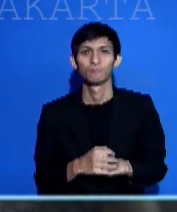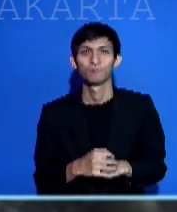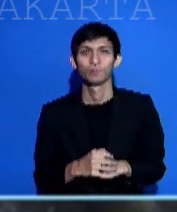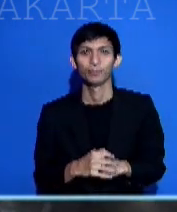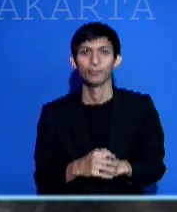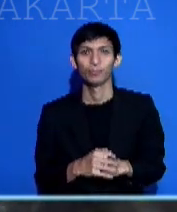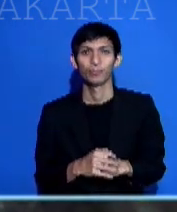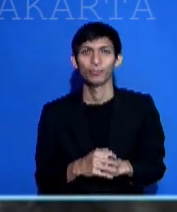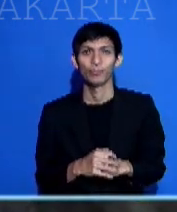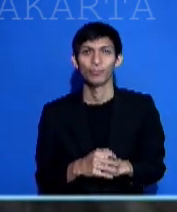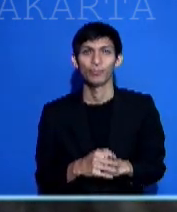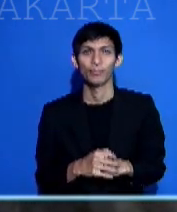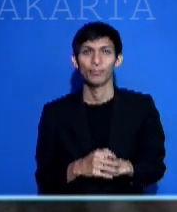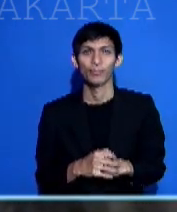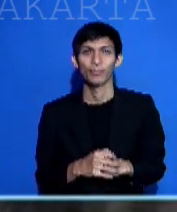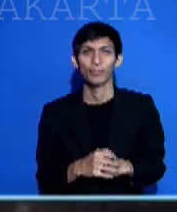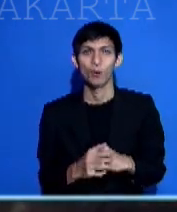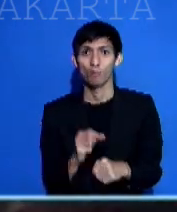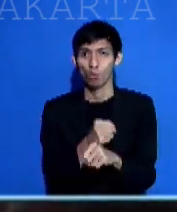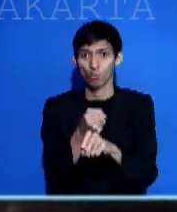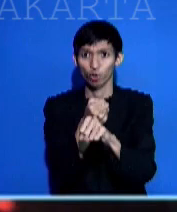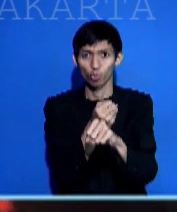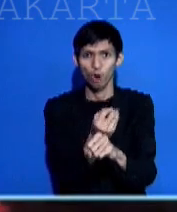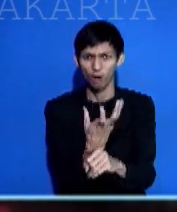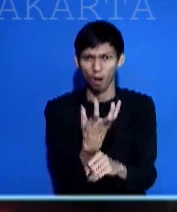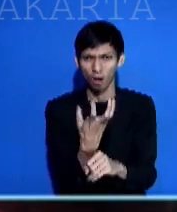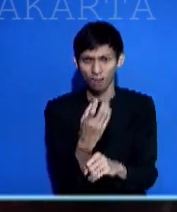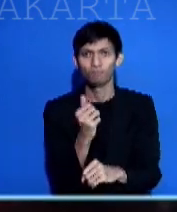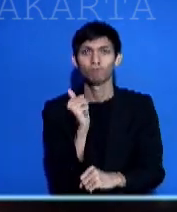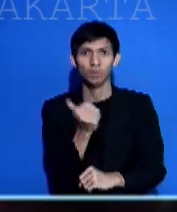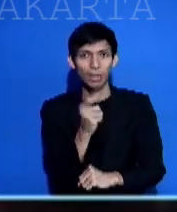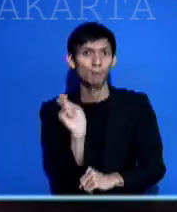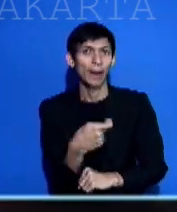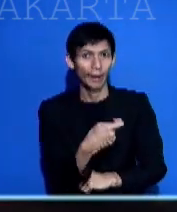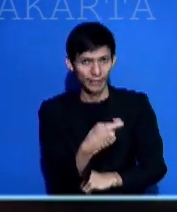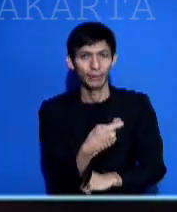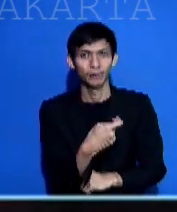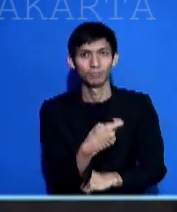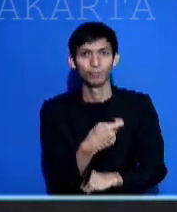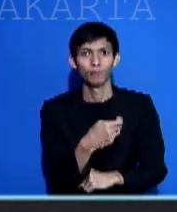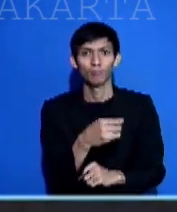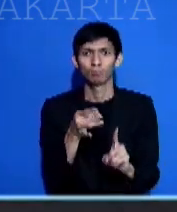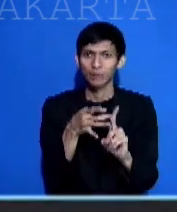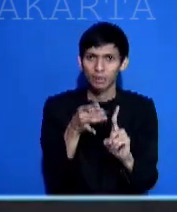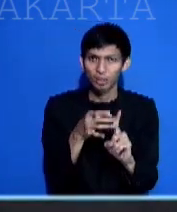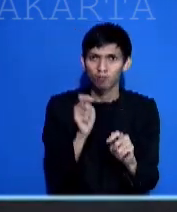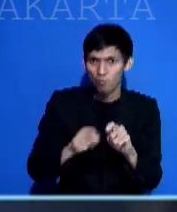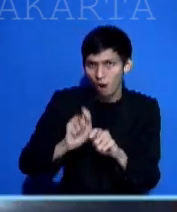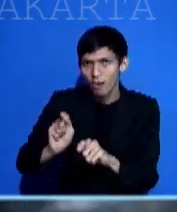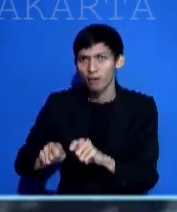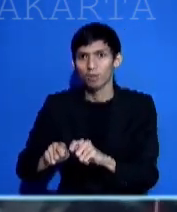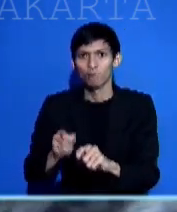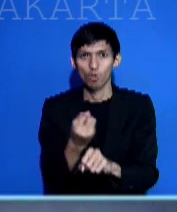dipunah Areng Dados bahan ingkang Wigati nalik badhe nindaken pagaran pand besi Areng ingkang sa